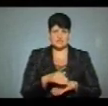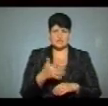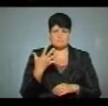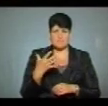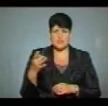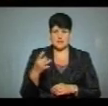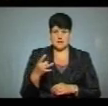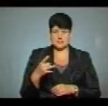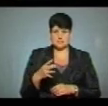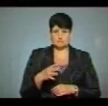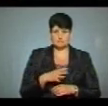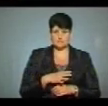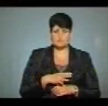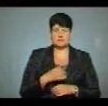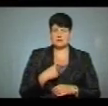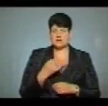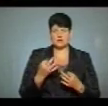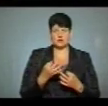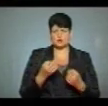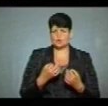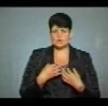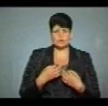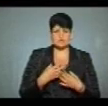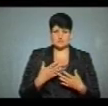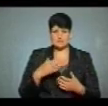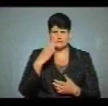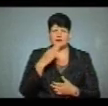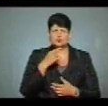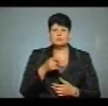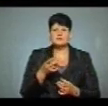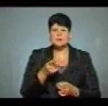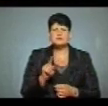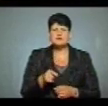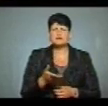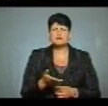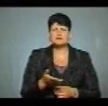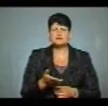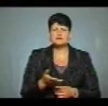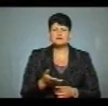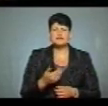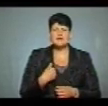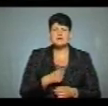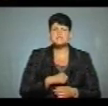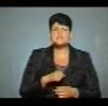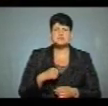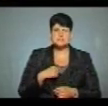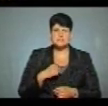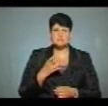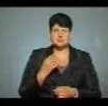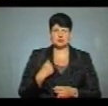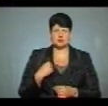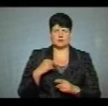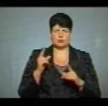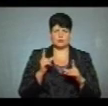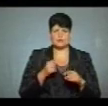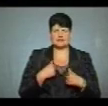він мені нічого не розказує і не каже. А тато каже, тобі треба то знати. Я сам ще туди поїду. Ні,